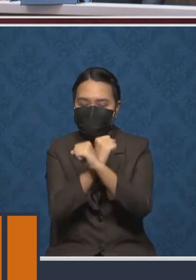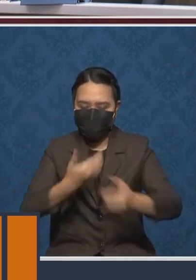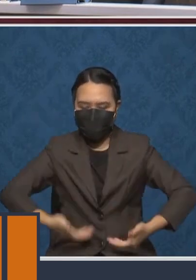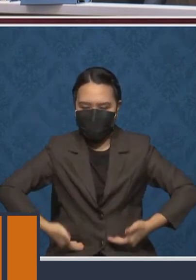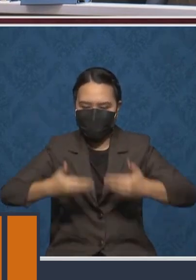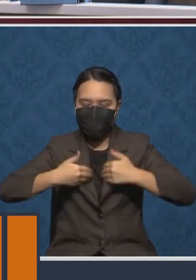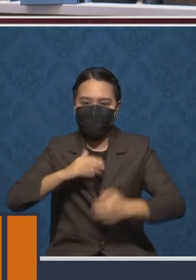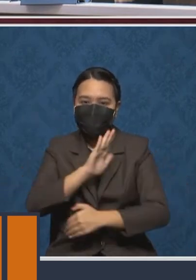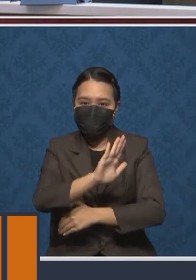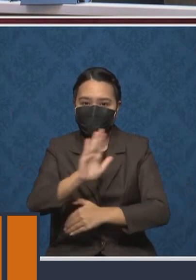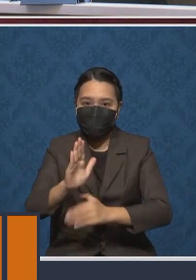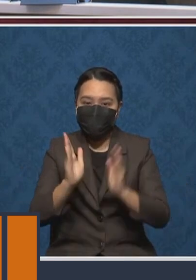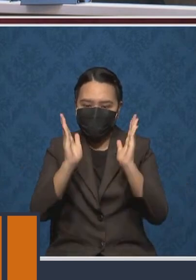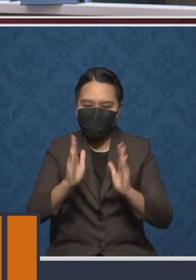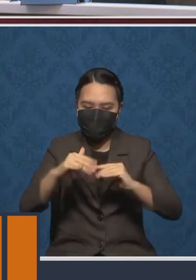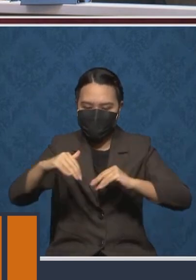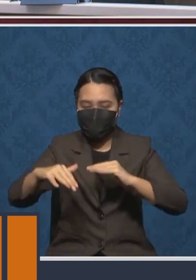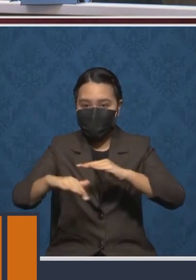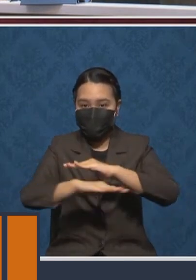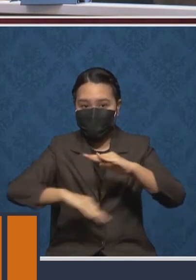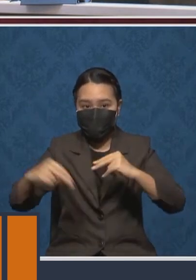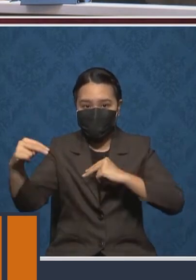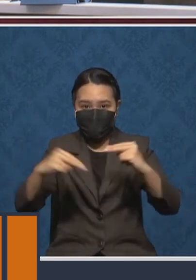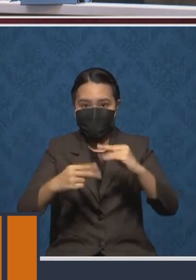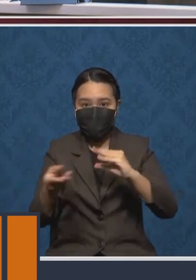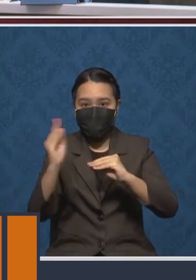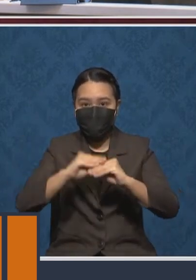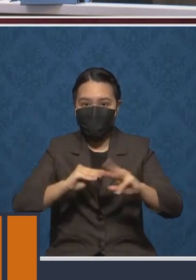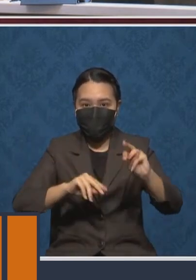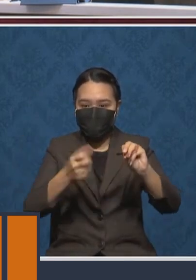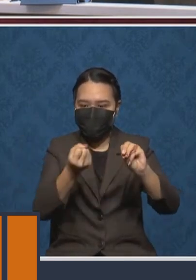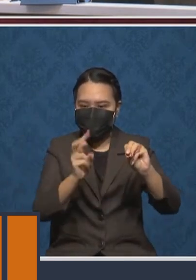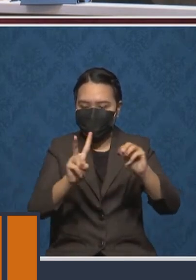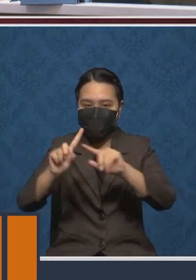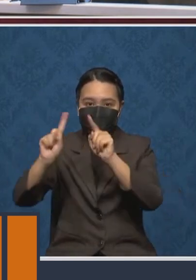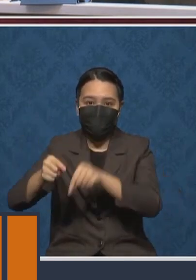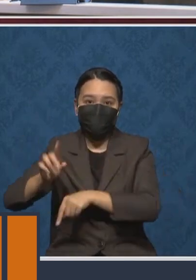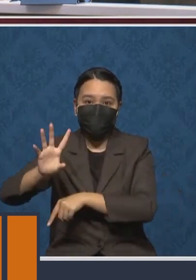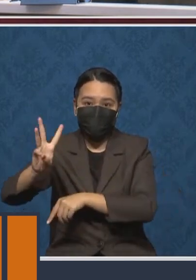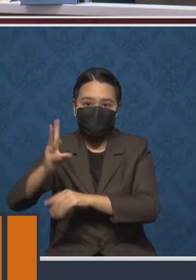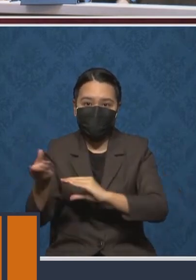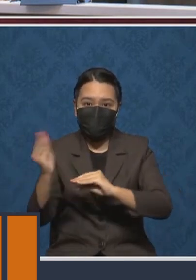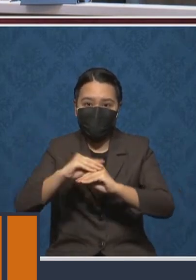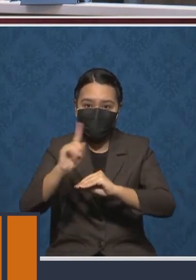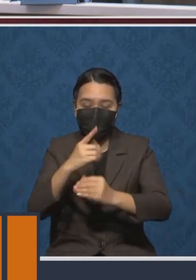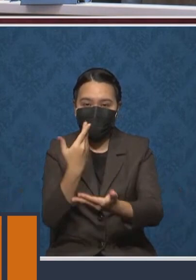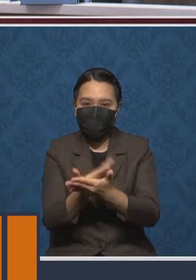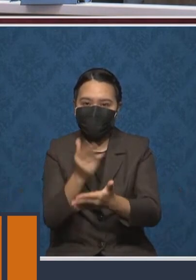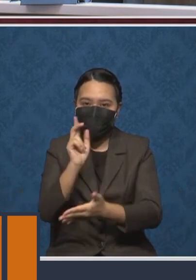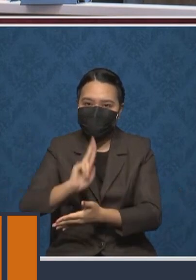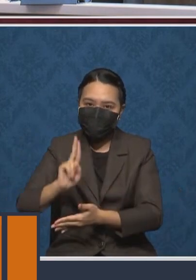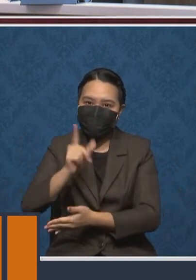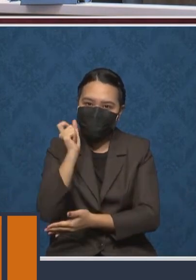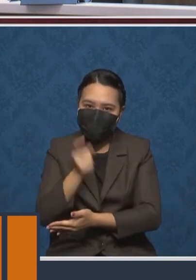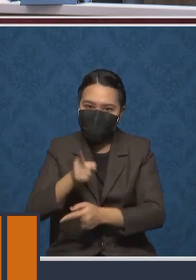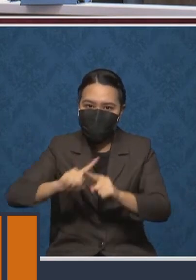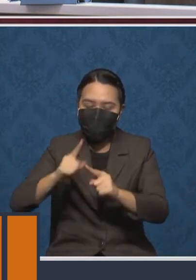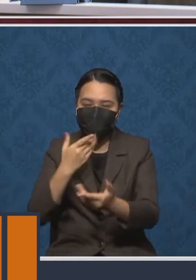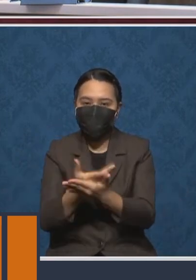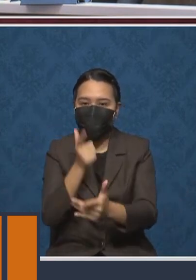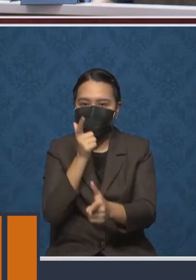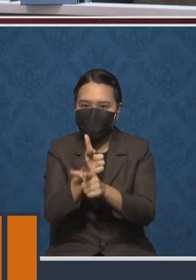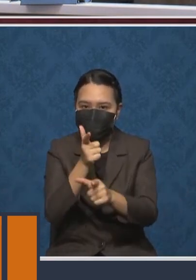ติของพยานที่เพิ่มในมาตรา12เล็บ6นะครับเช่นค่าเที่ยวจ่ายค่าเบี้ยเลี้ยงนะครับค่